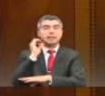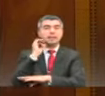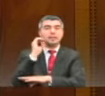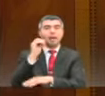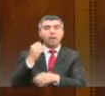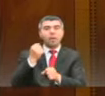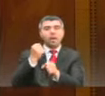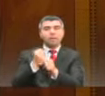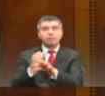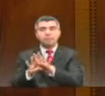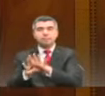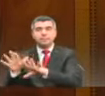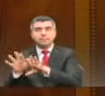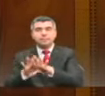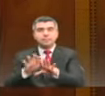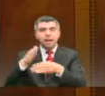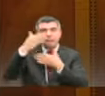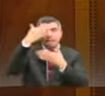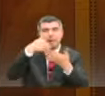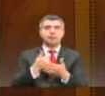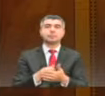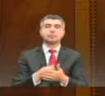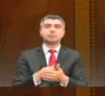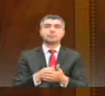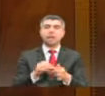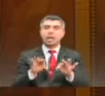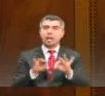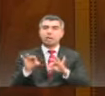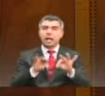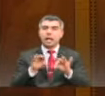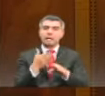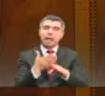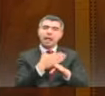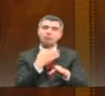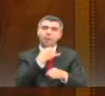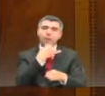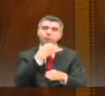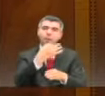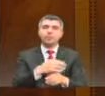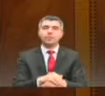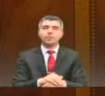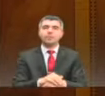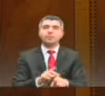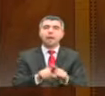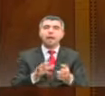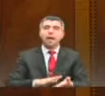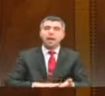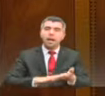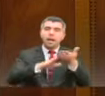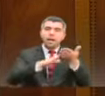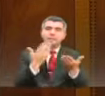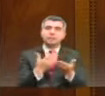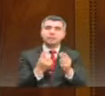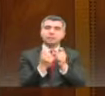تحفيز ودعمها، وبالإضافة إلى الإجراءات المذكورة آنفا والمتعلقة بالرفع من تنافسية